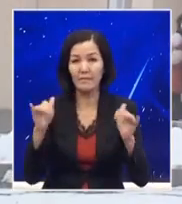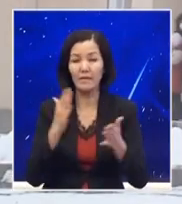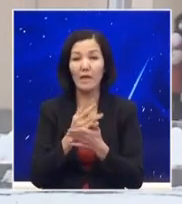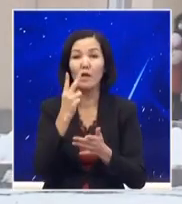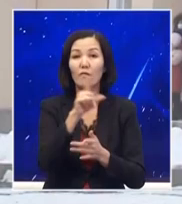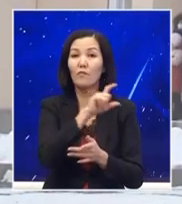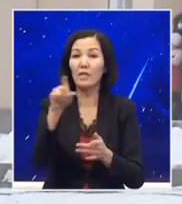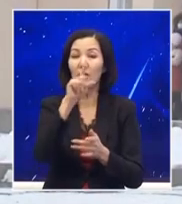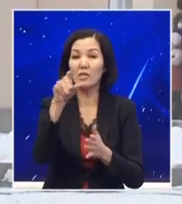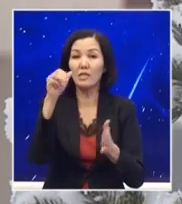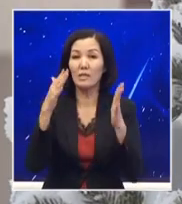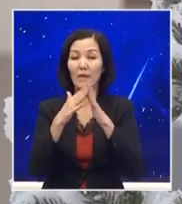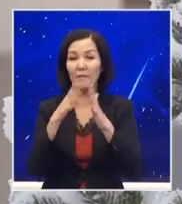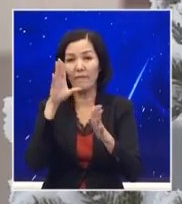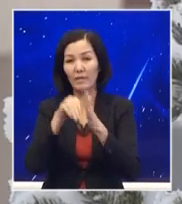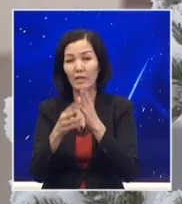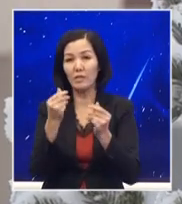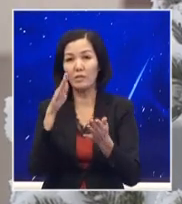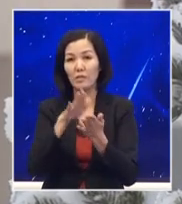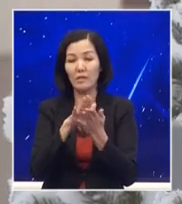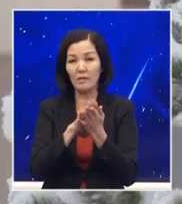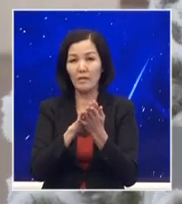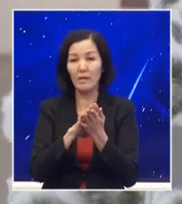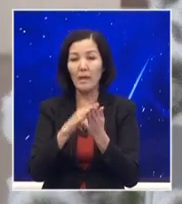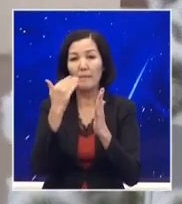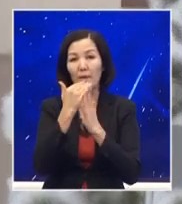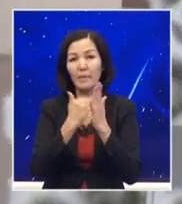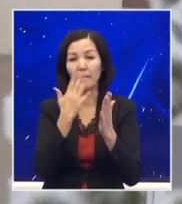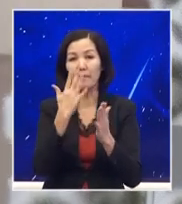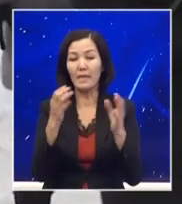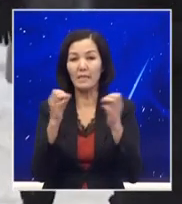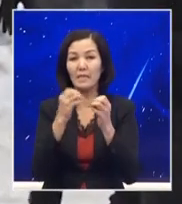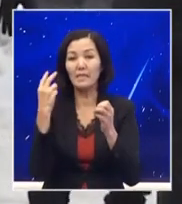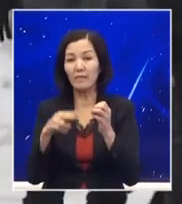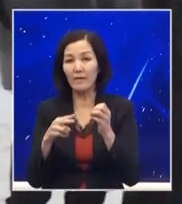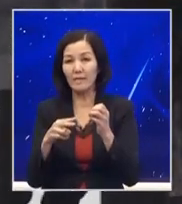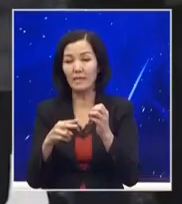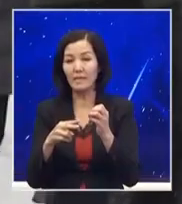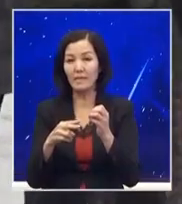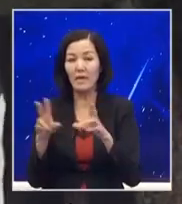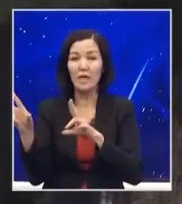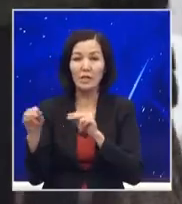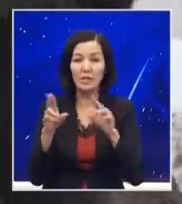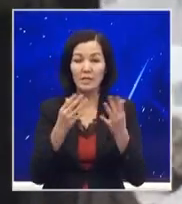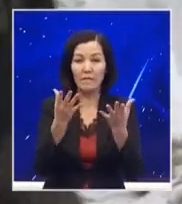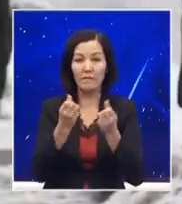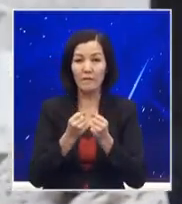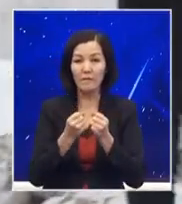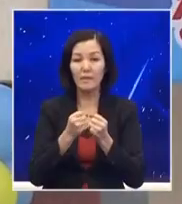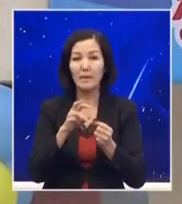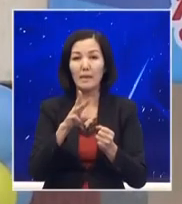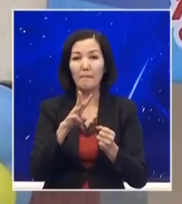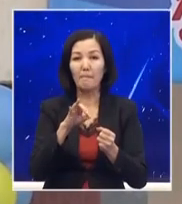двухэтажные дома заселились вкладчики жилстрой Сбербанка по программе 5-10-20. Одними из счастливчиков стала семья